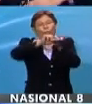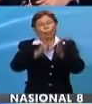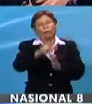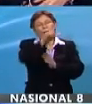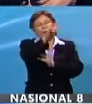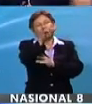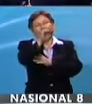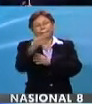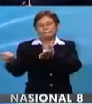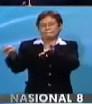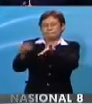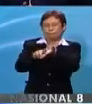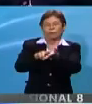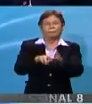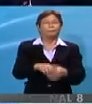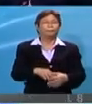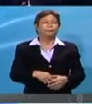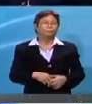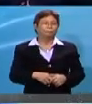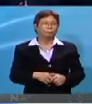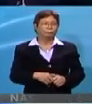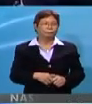Feng melaporkan.